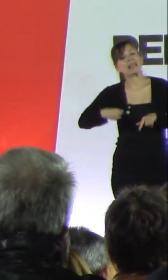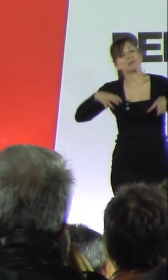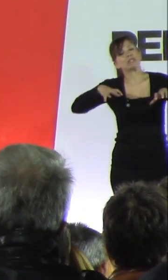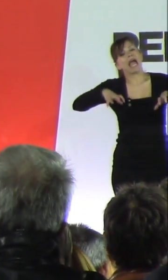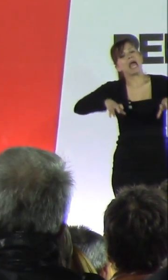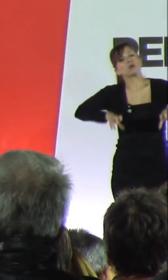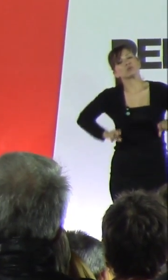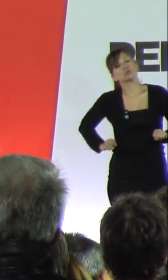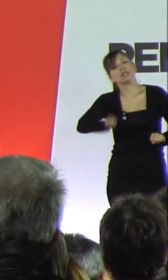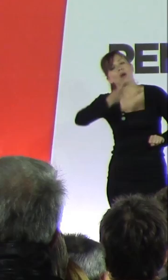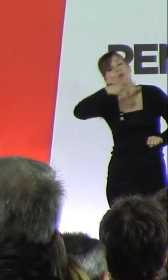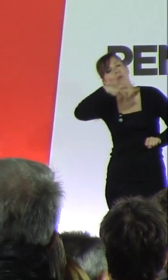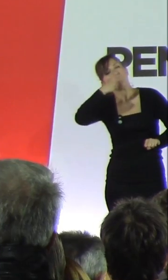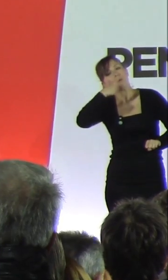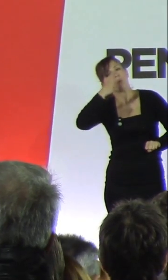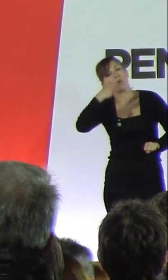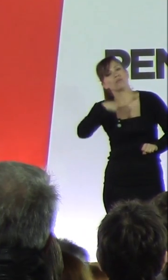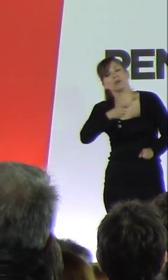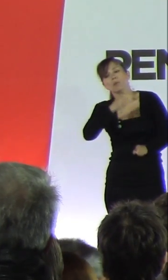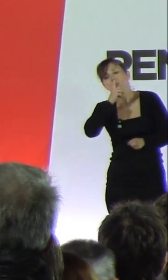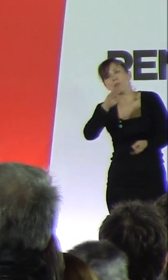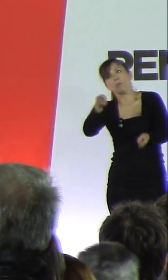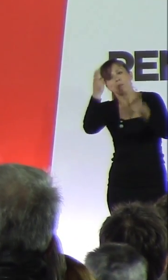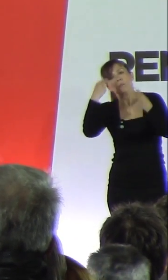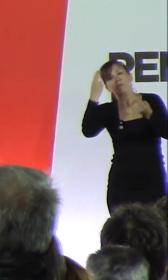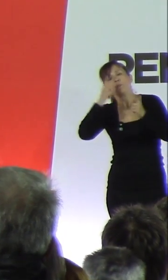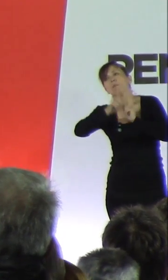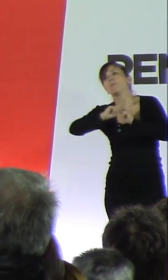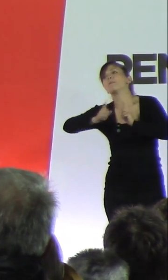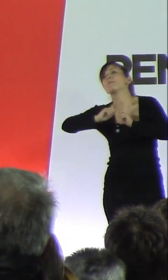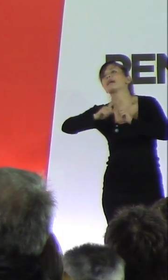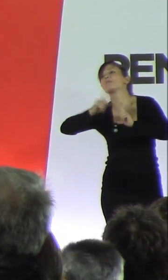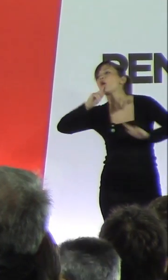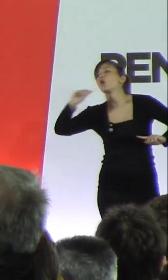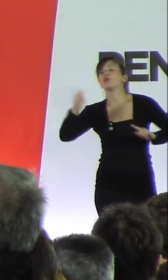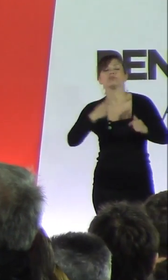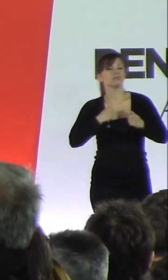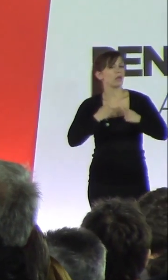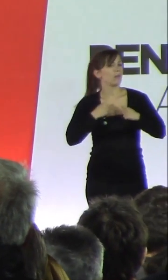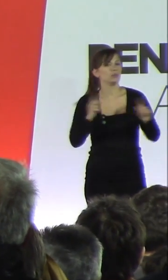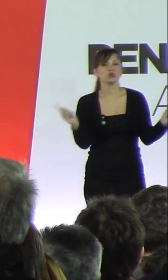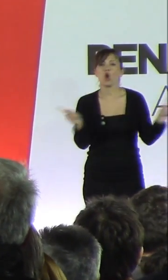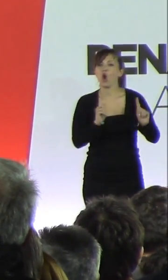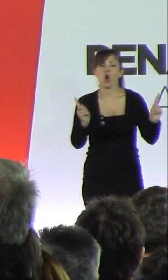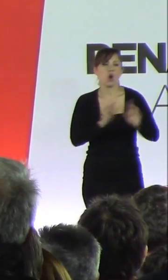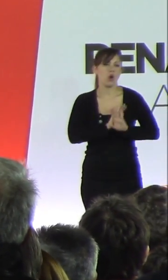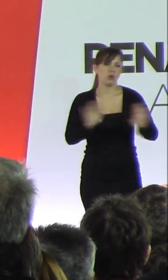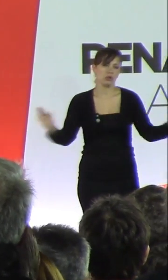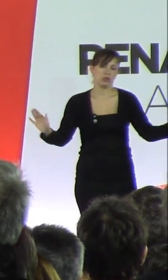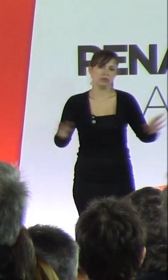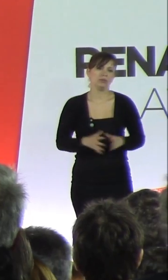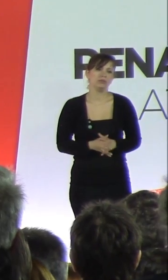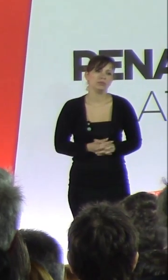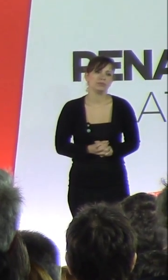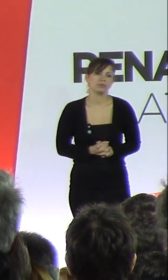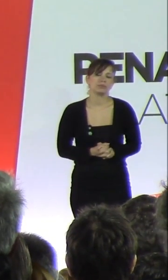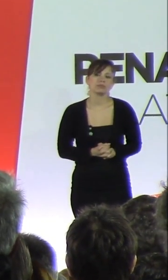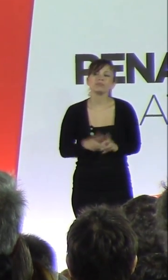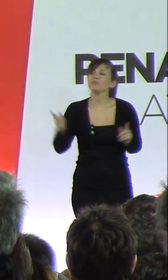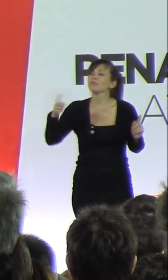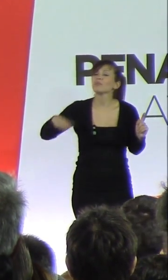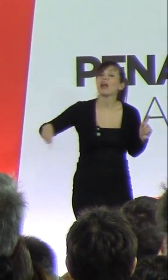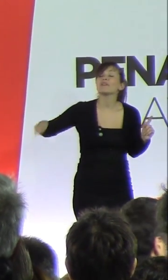ξεπεσμένης αριστοκρατίας του ΠΑΣΟ και της Νέας Δημοκρατίας στην περιφέρεια Αττικής και στην πρωτεύουσα, που θέλουν